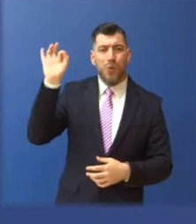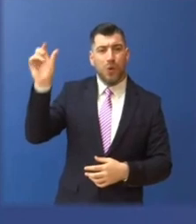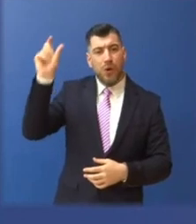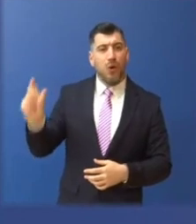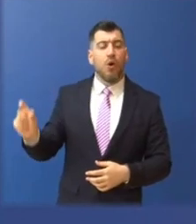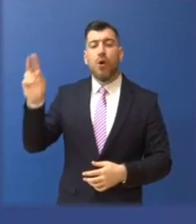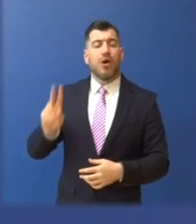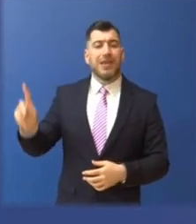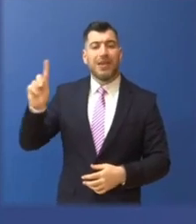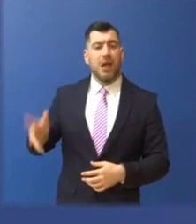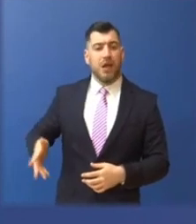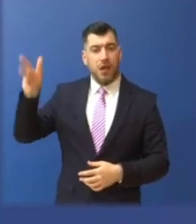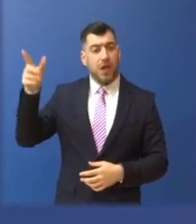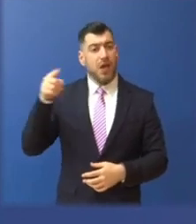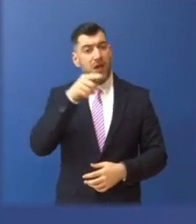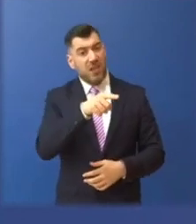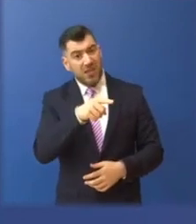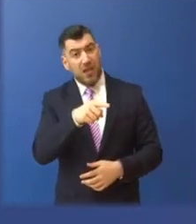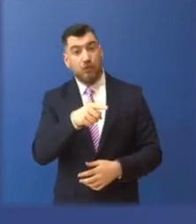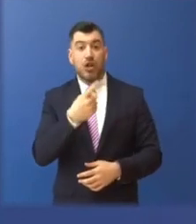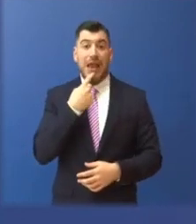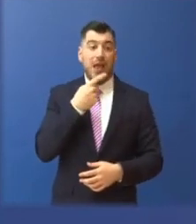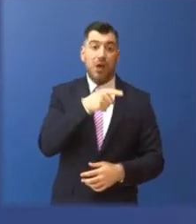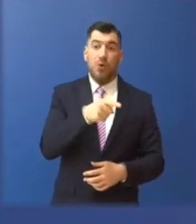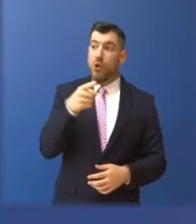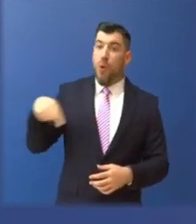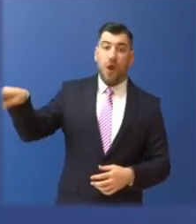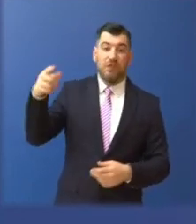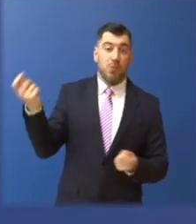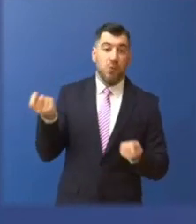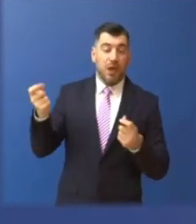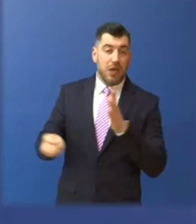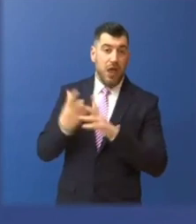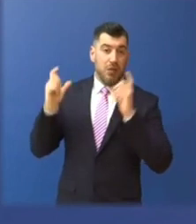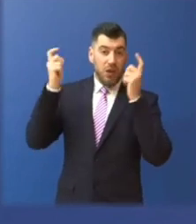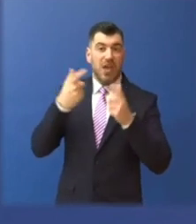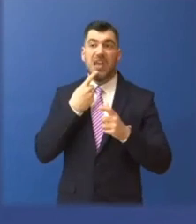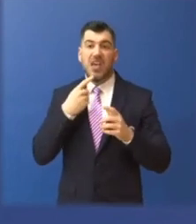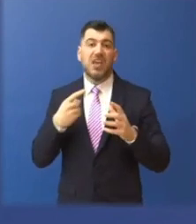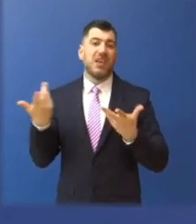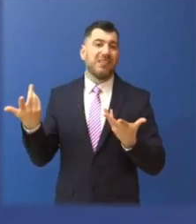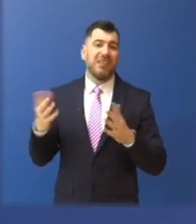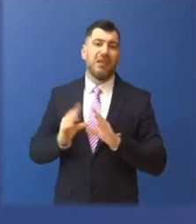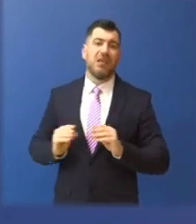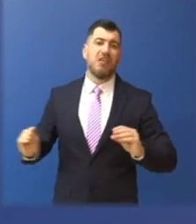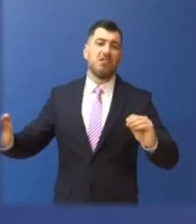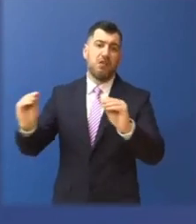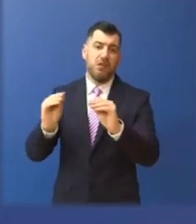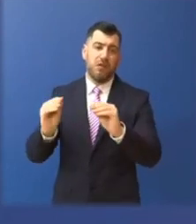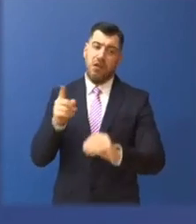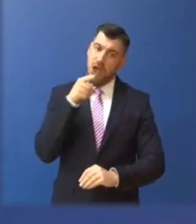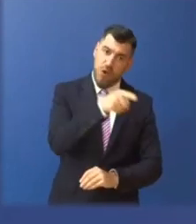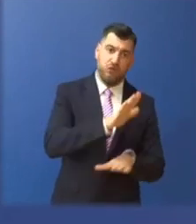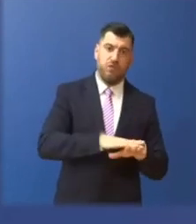στιγμή καταγγέλει την τοξικότητα. Ο κ. Τσίπρας επενδύει στην τοξικότητα και μόνο σε αυτή. Αυτή είναι η